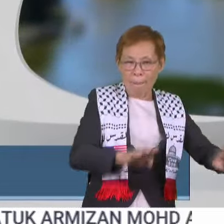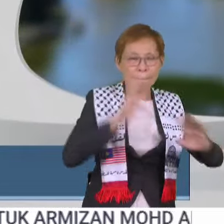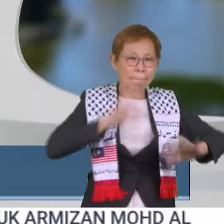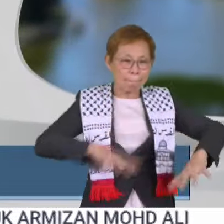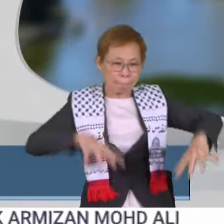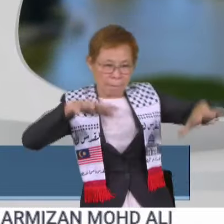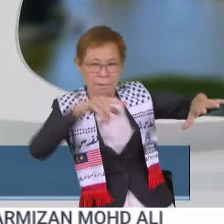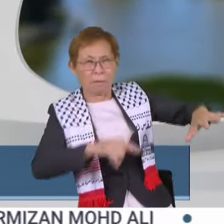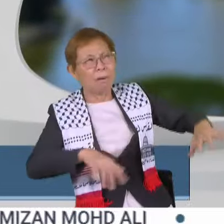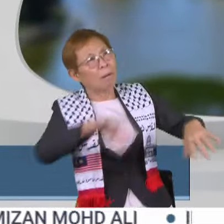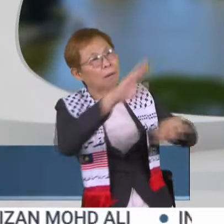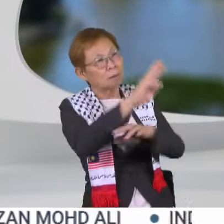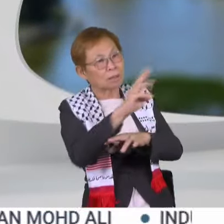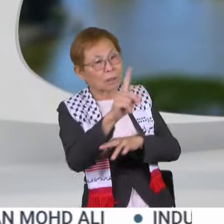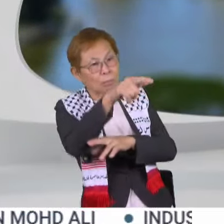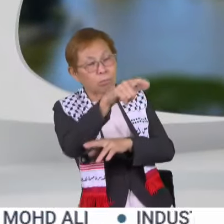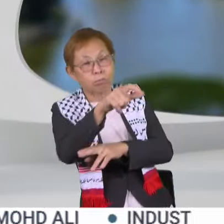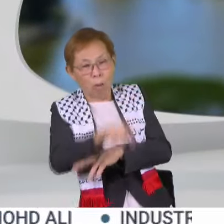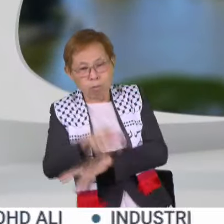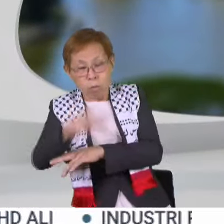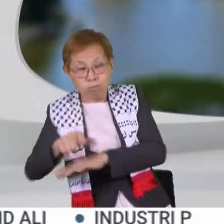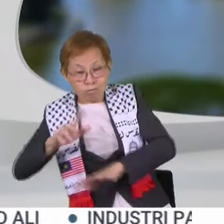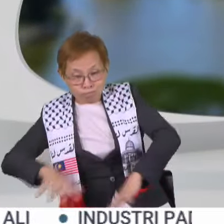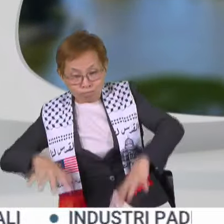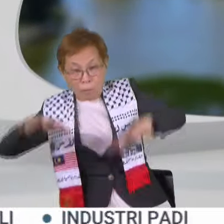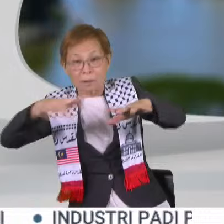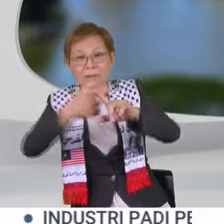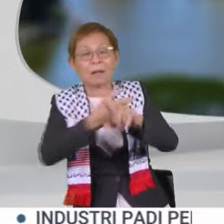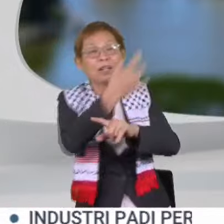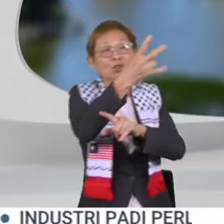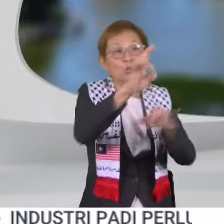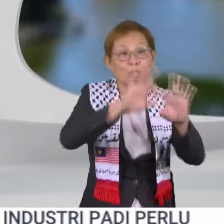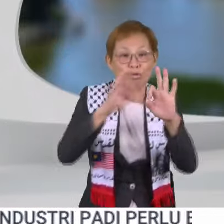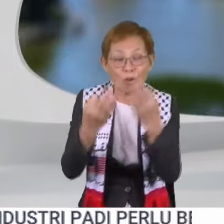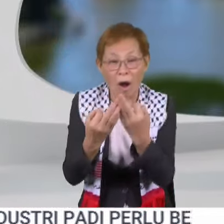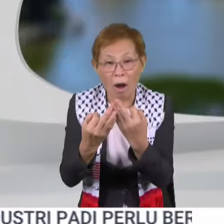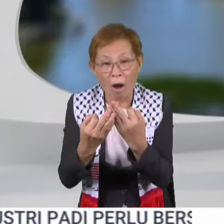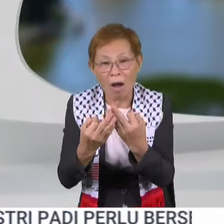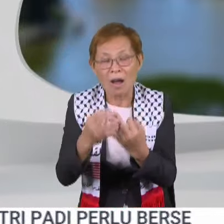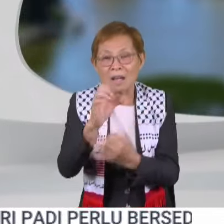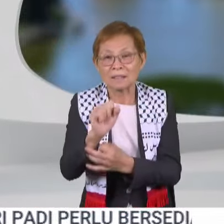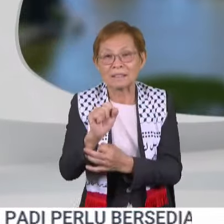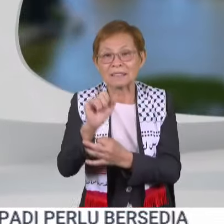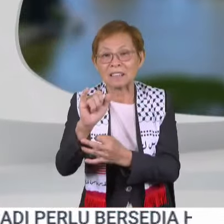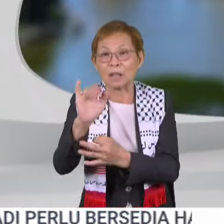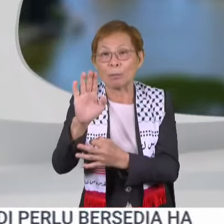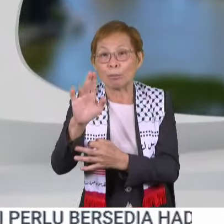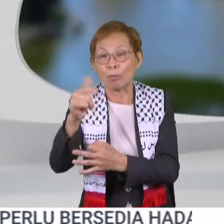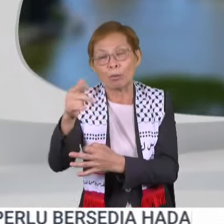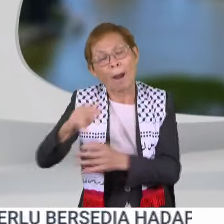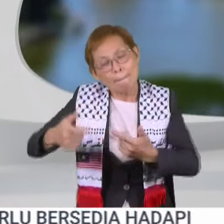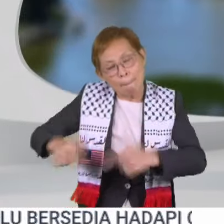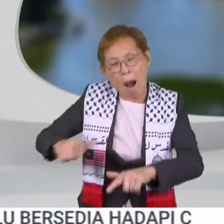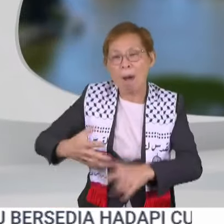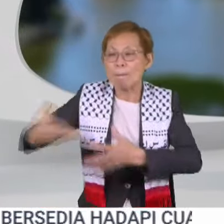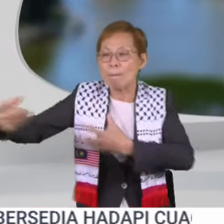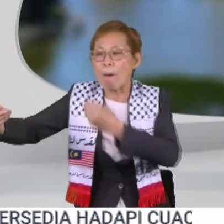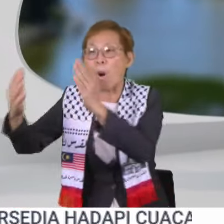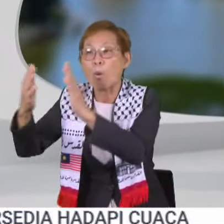banjir seramai 61 penduduk terjejas banjir daripada 17 keluarga di daerah Siburan telah dibenarkan pulang ke rumah